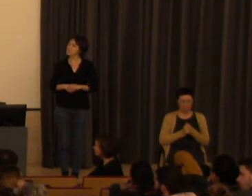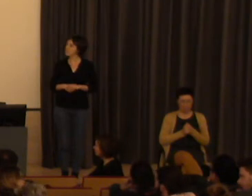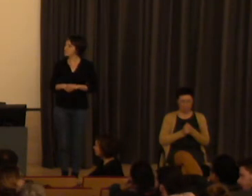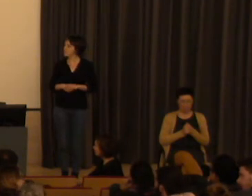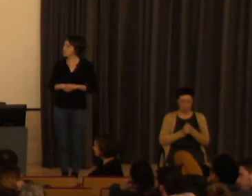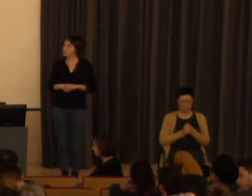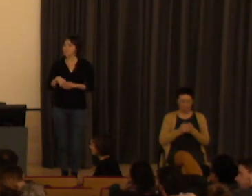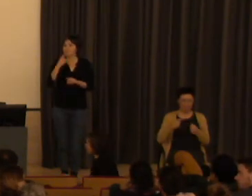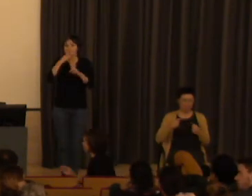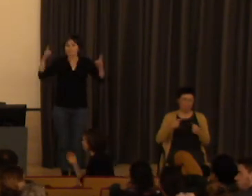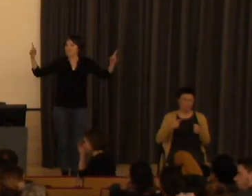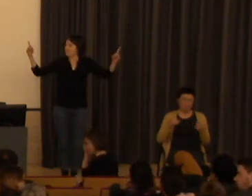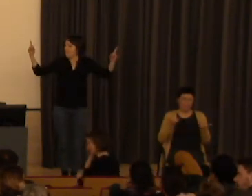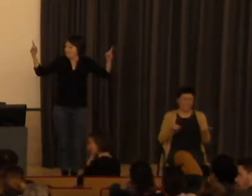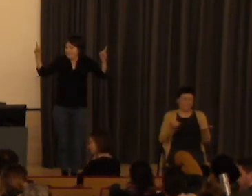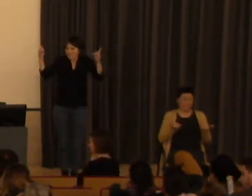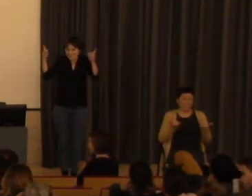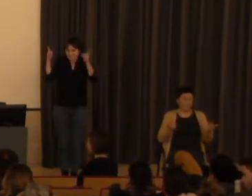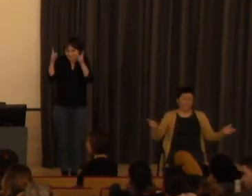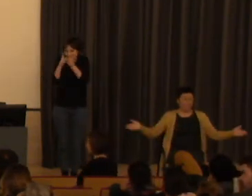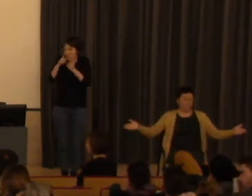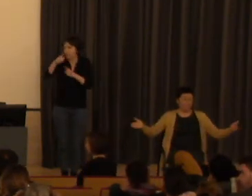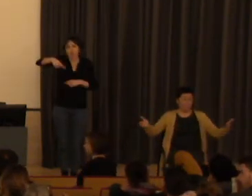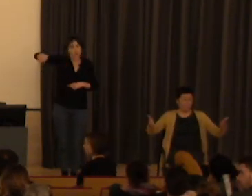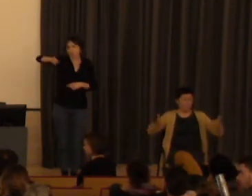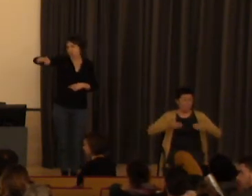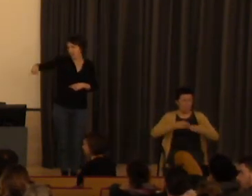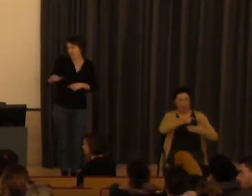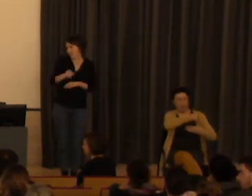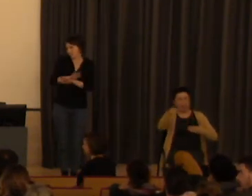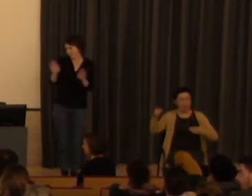Seré molt, molt, molt, molt, molt breu, perquè estem tots molt cansats.